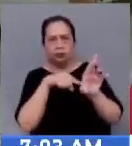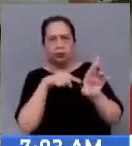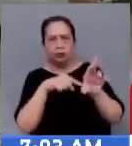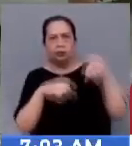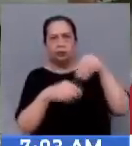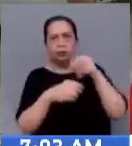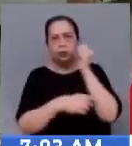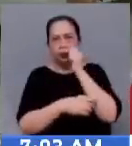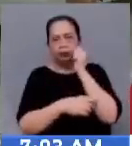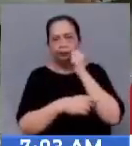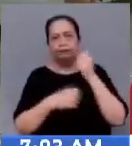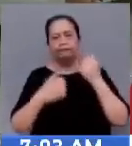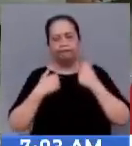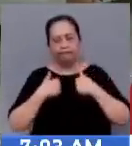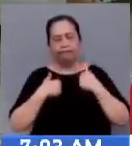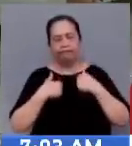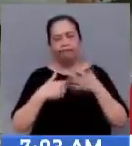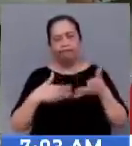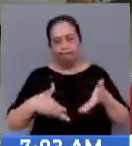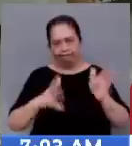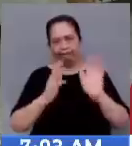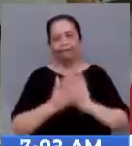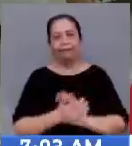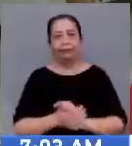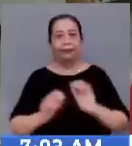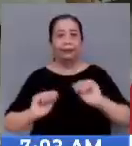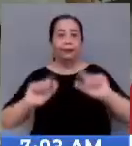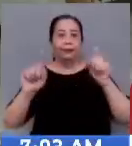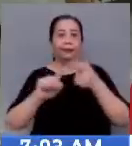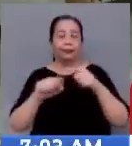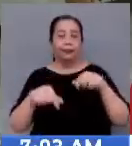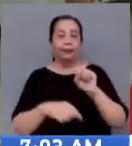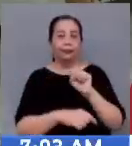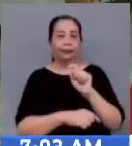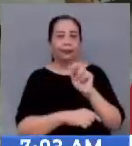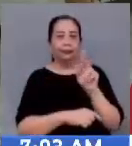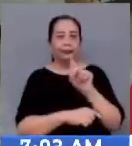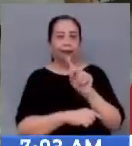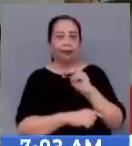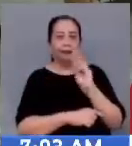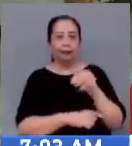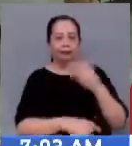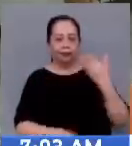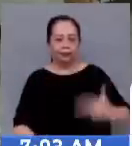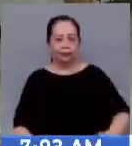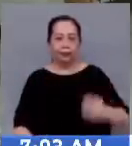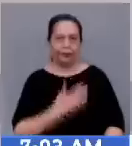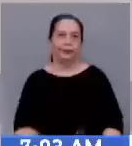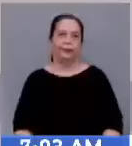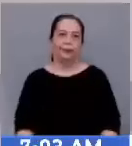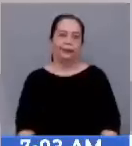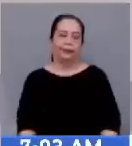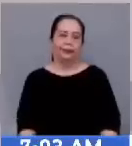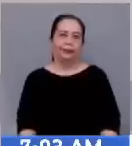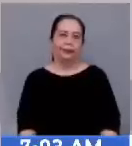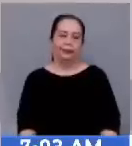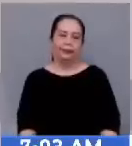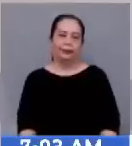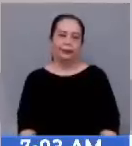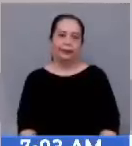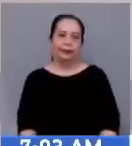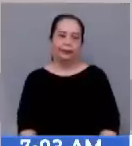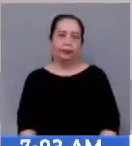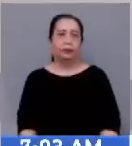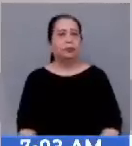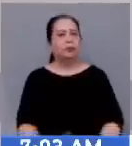maligo yung mga tsuper. Live mula rito sa Santa Cruz, Maynila, ako si Nico Wahe, buong puso para sa Pilipino. Halos doble ang